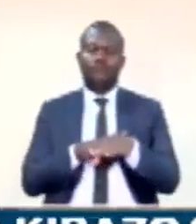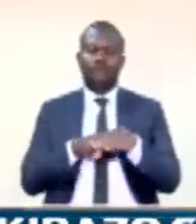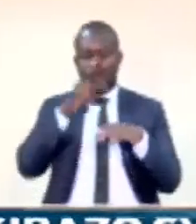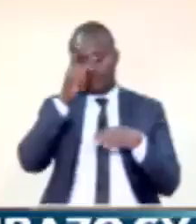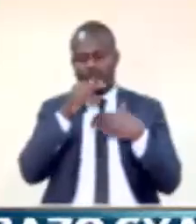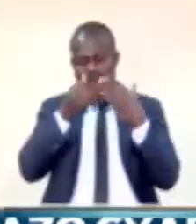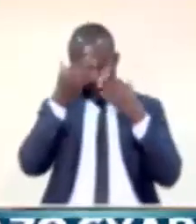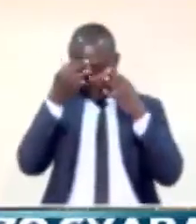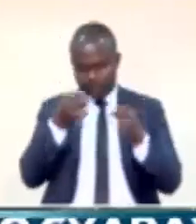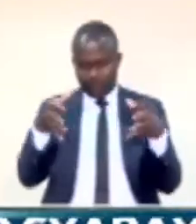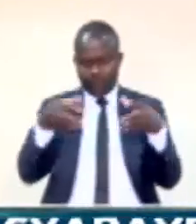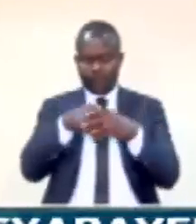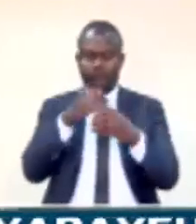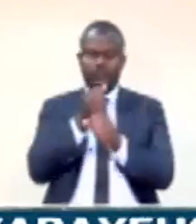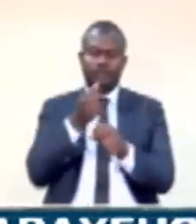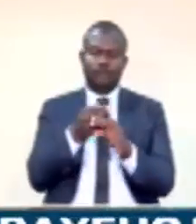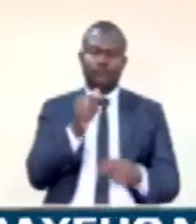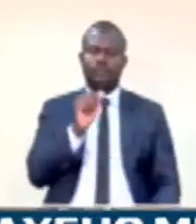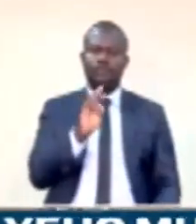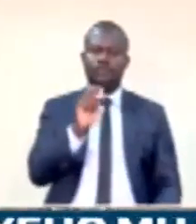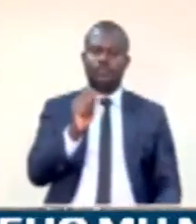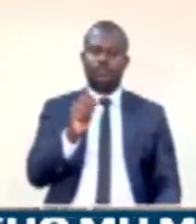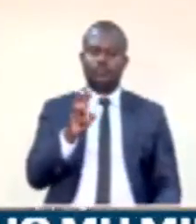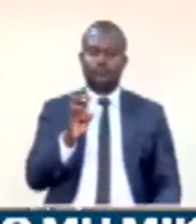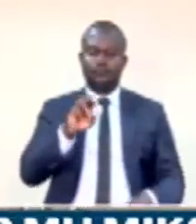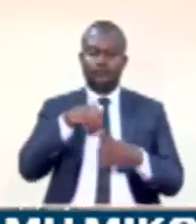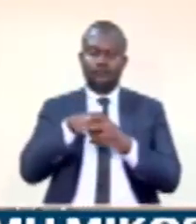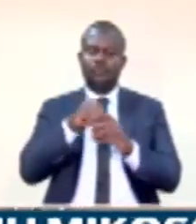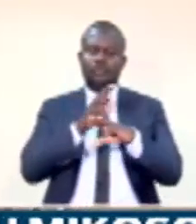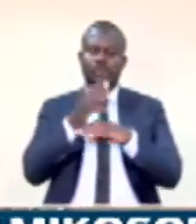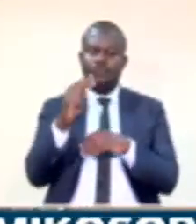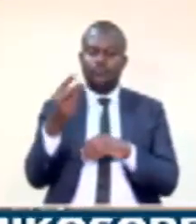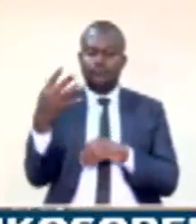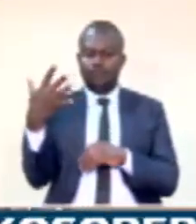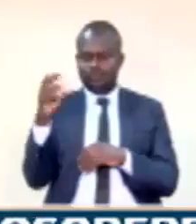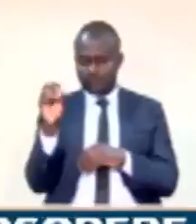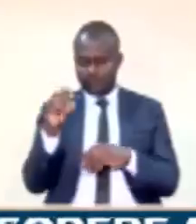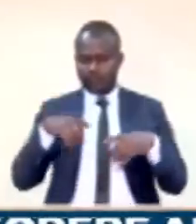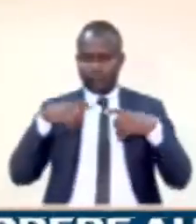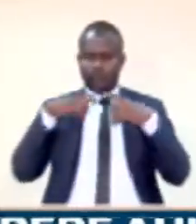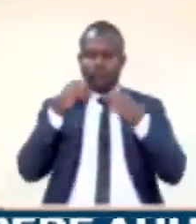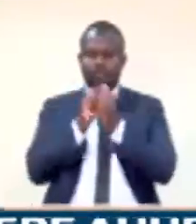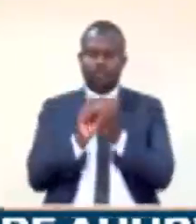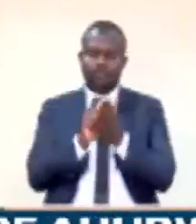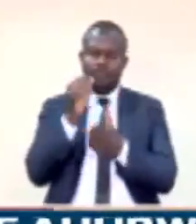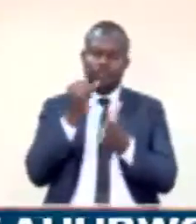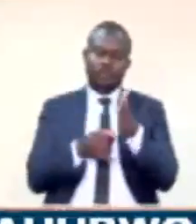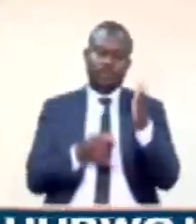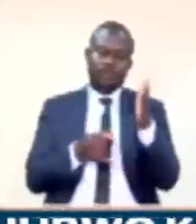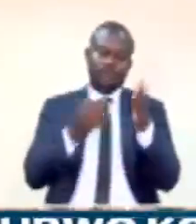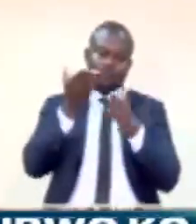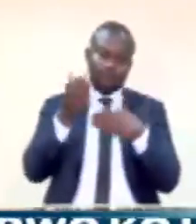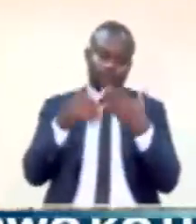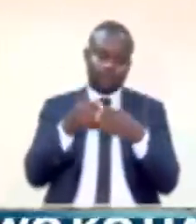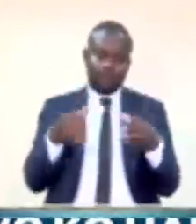n'abagenzi be bahisemo kwibumbira mu ishyirahamwe baryita b'intwari kuri ubu rikaba rigizwe n'abarenga 250 babana na virusi itera SIDA. Uku